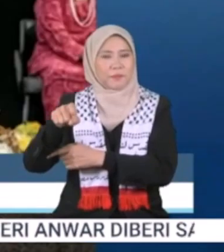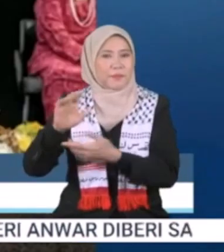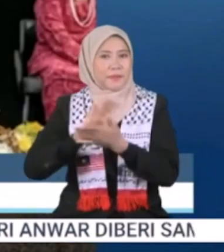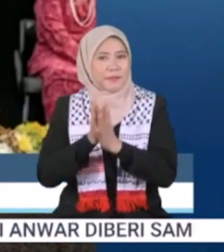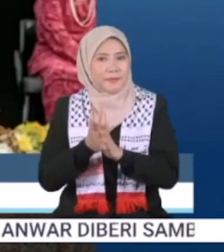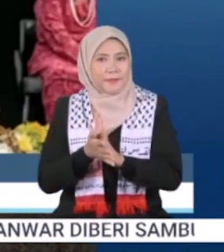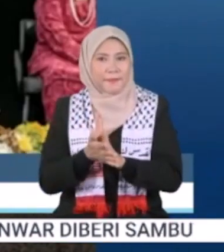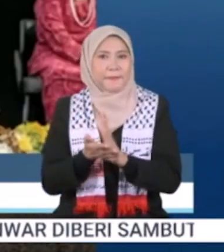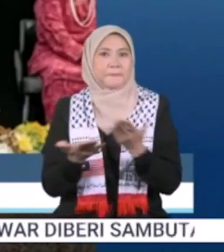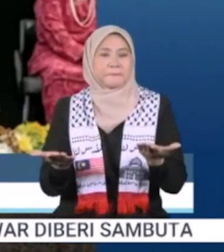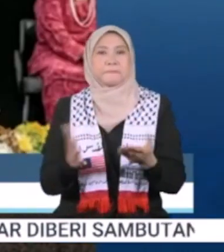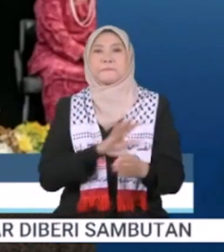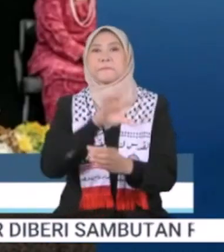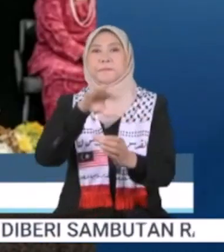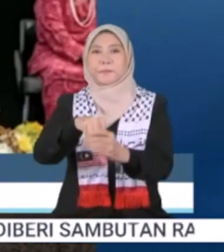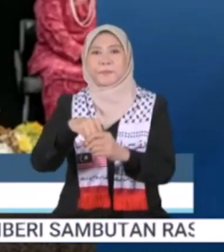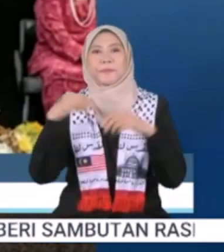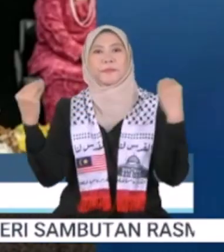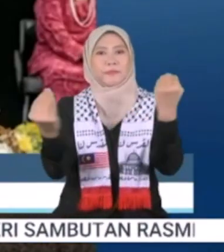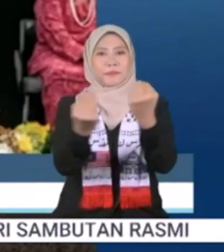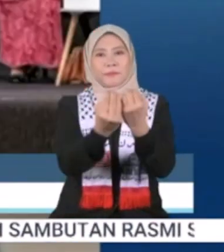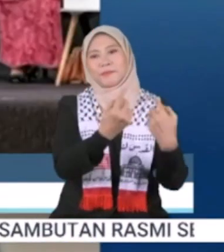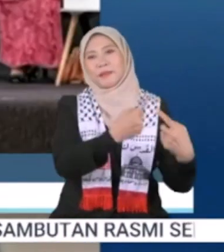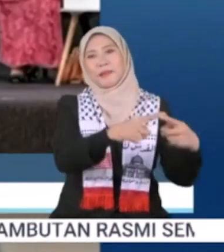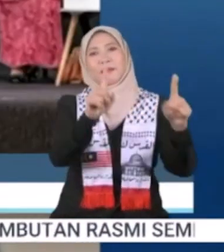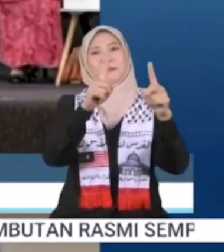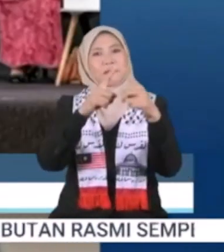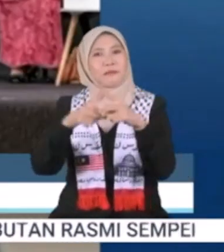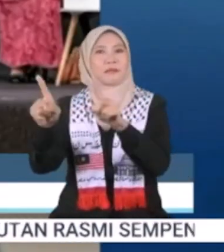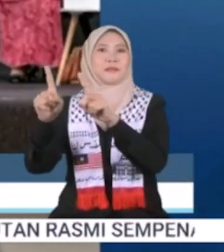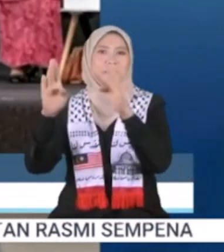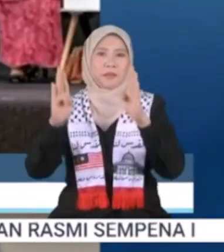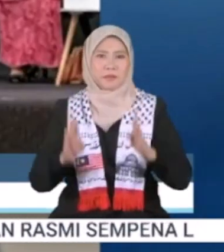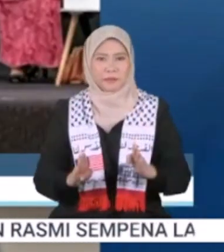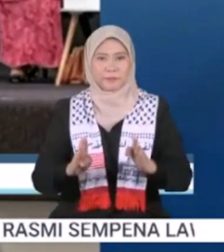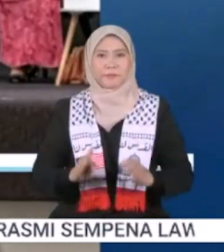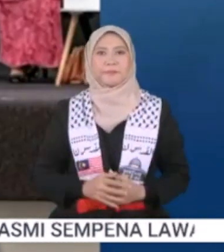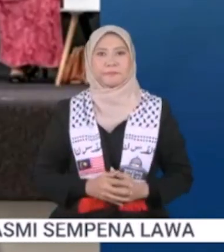sebagai sebahagian daripada masyarakat berbilang kaum